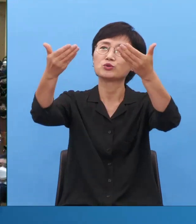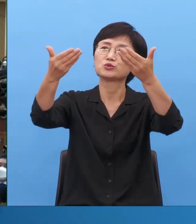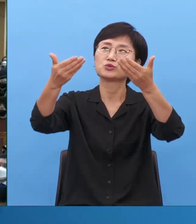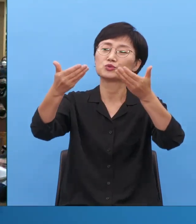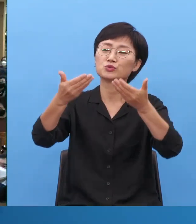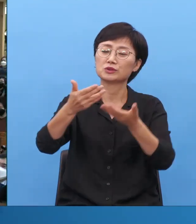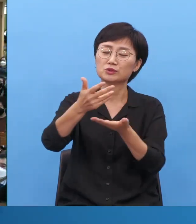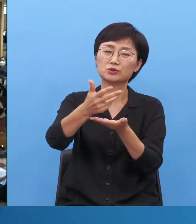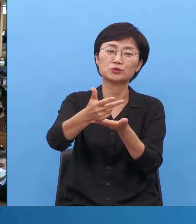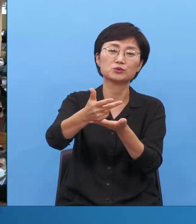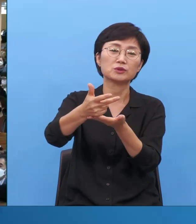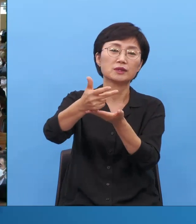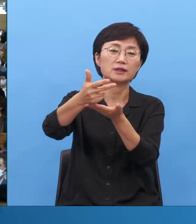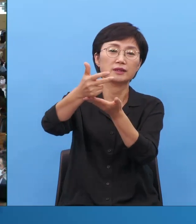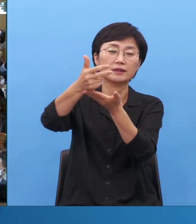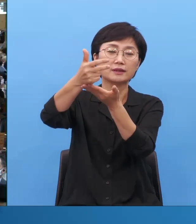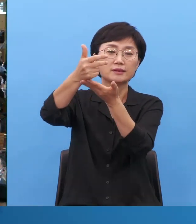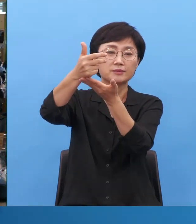품어주시는